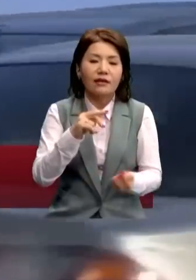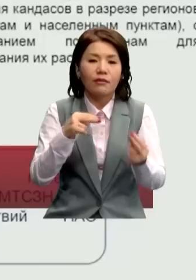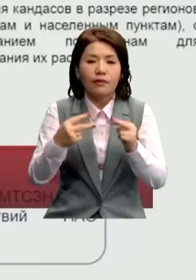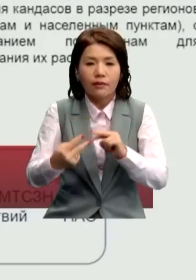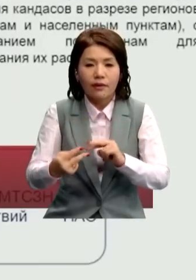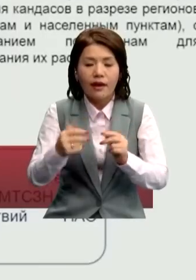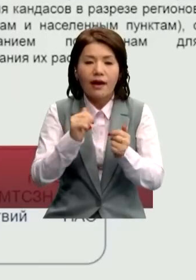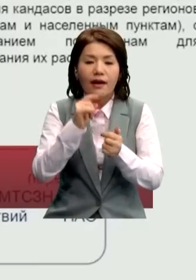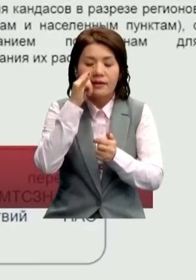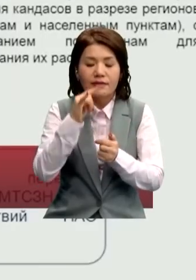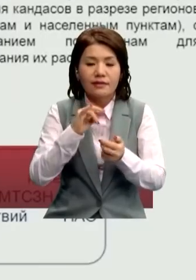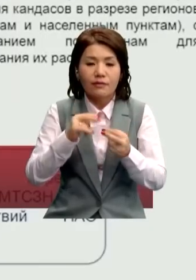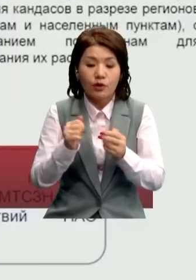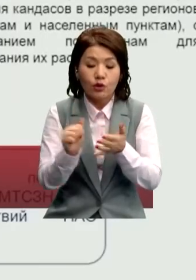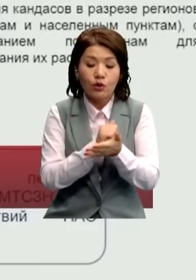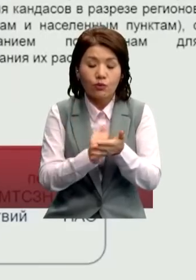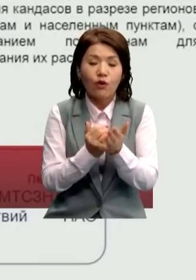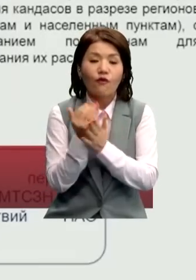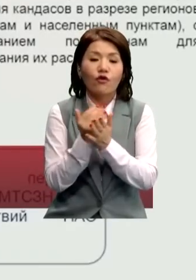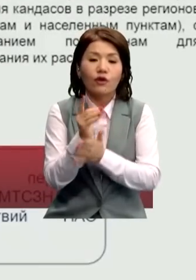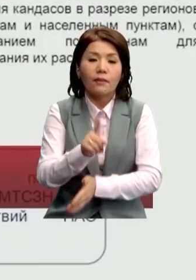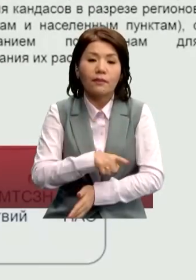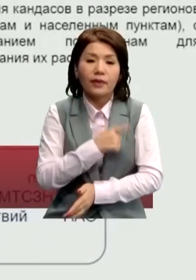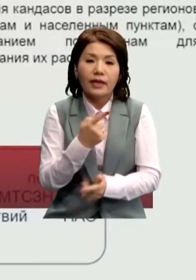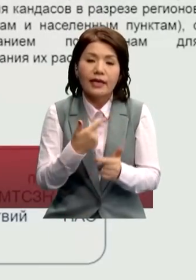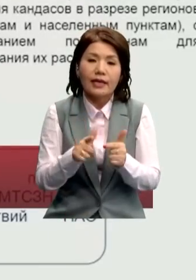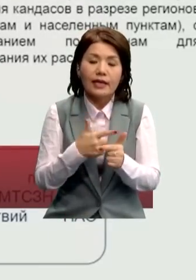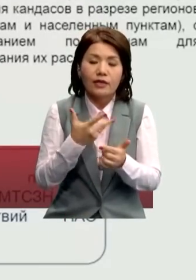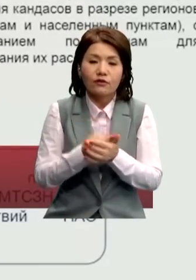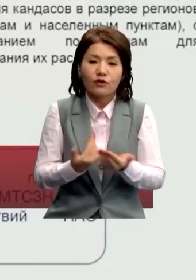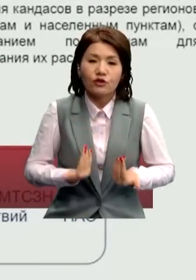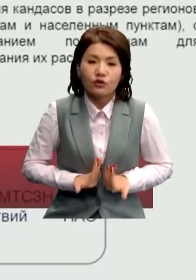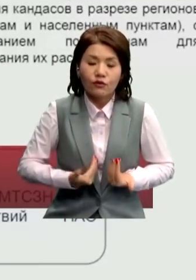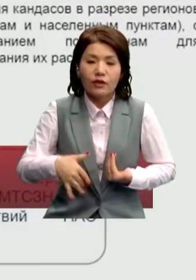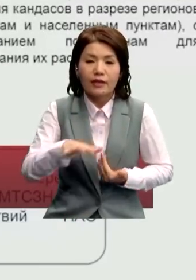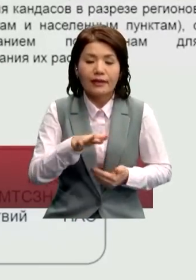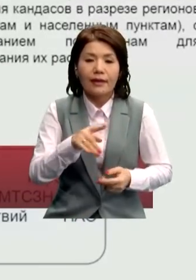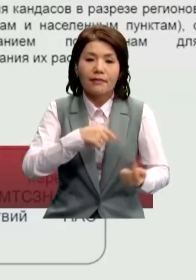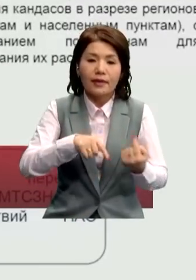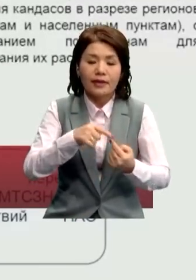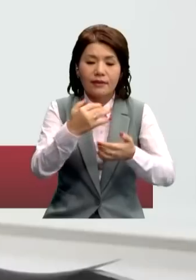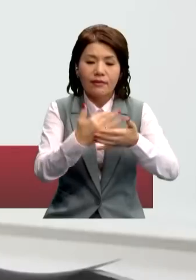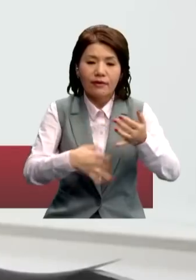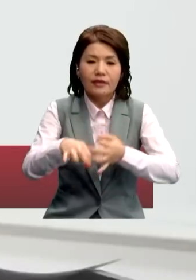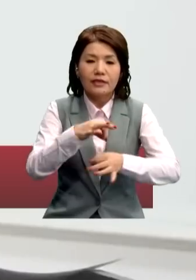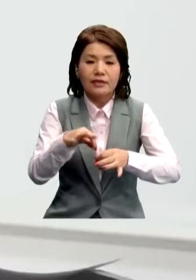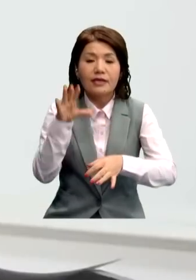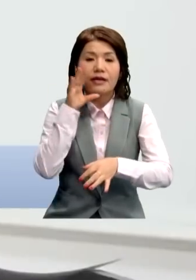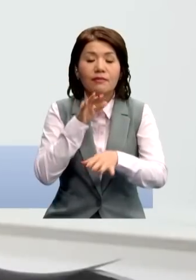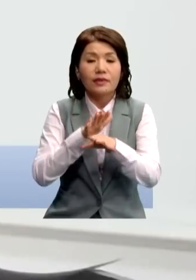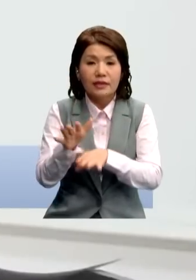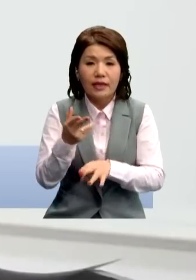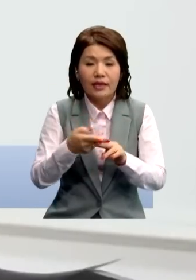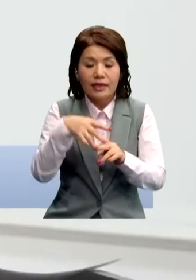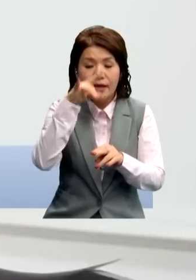баламасы. Бұл құжат жоғары деңгейдегі кәсіби маман немесе өздері тұратын елдерде табысты бизнес кейстерді іске асырған және